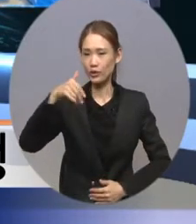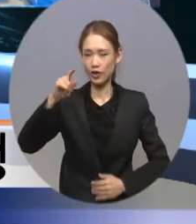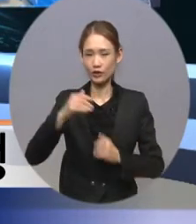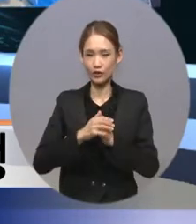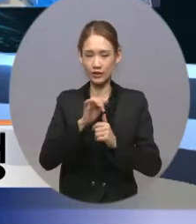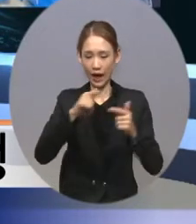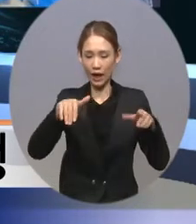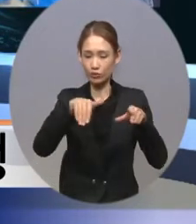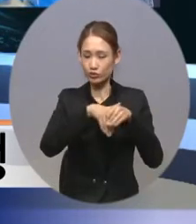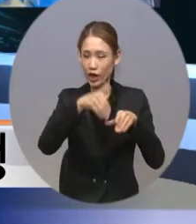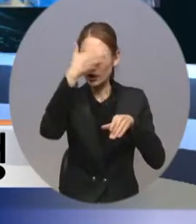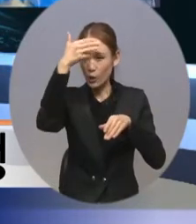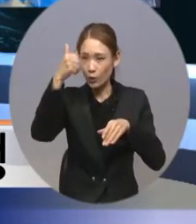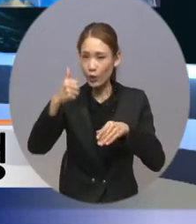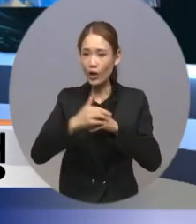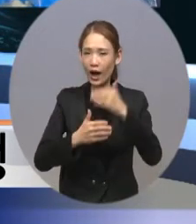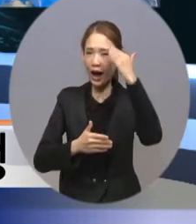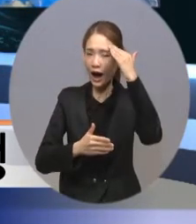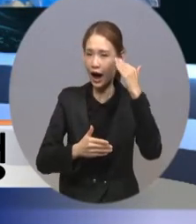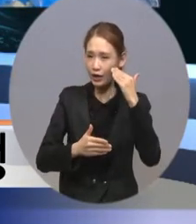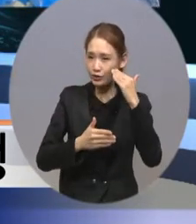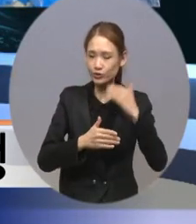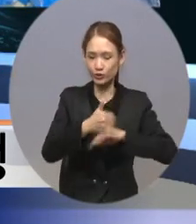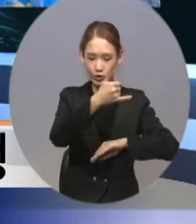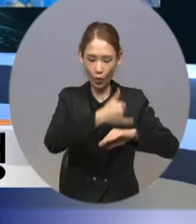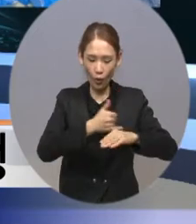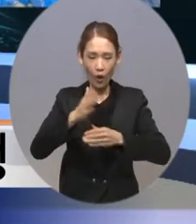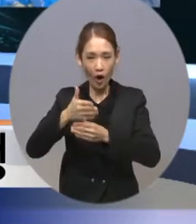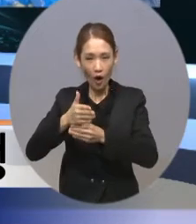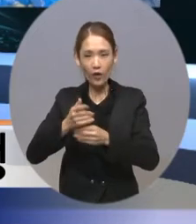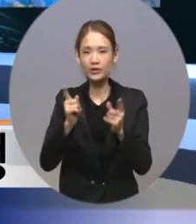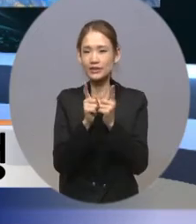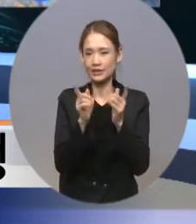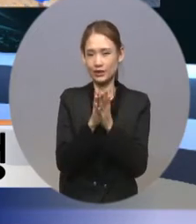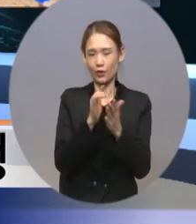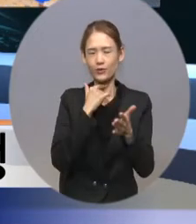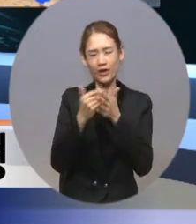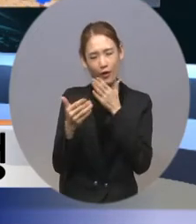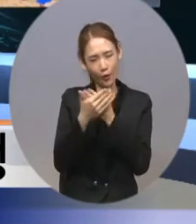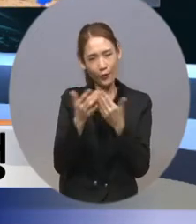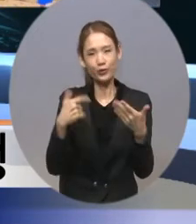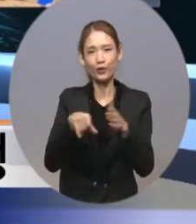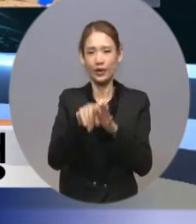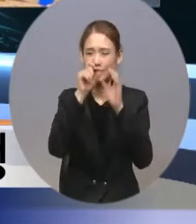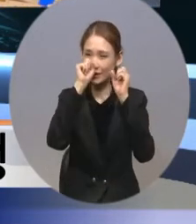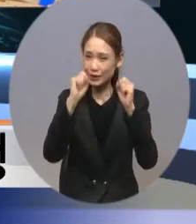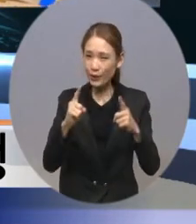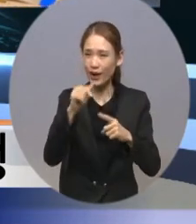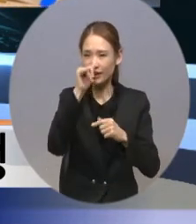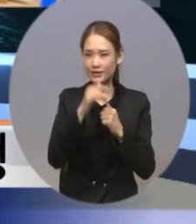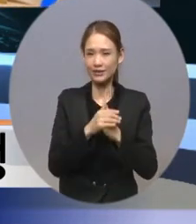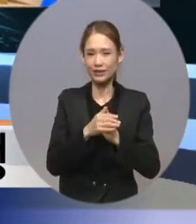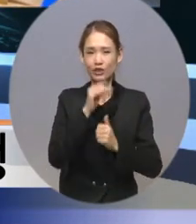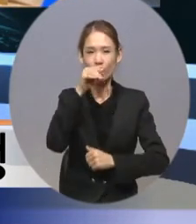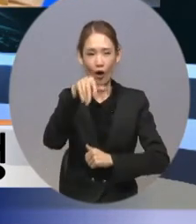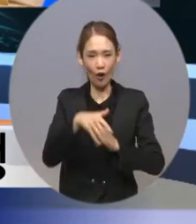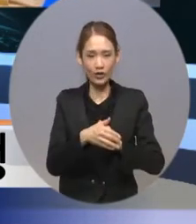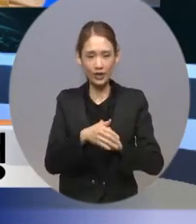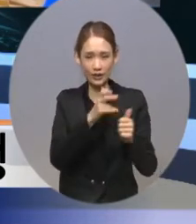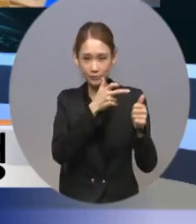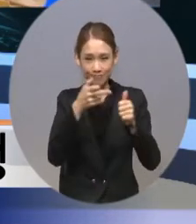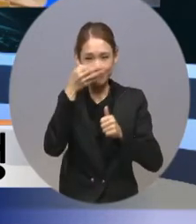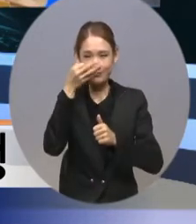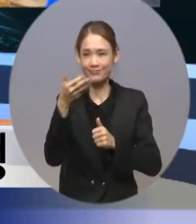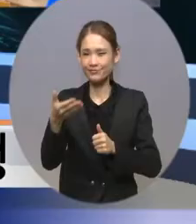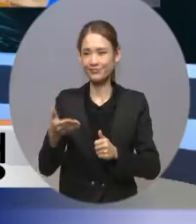다문화 청소년들이 우리나라 농어촌을 직접 체험할 수 있는 뜻깊은 시간이 마련됐습니다. 현장에서 노혜림 기자가